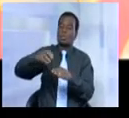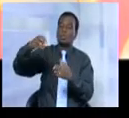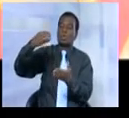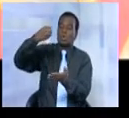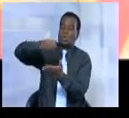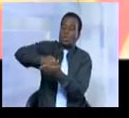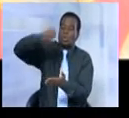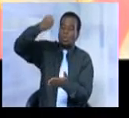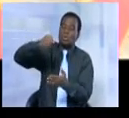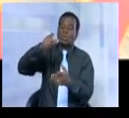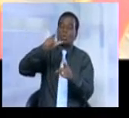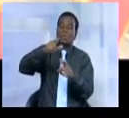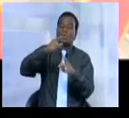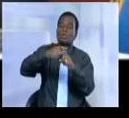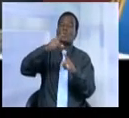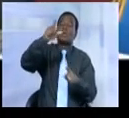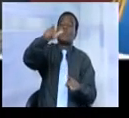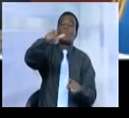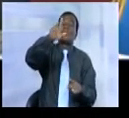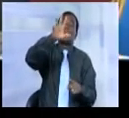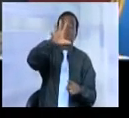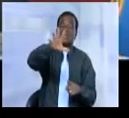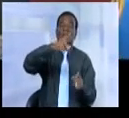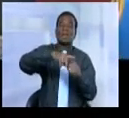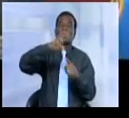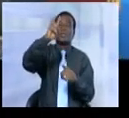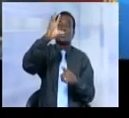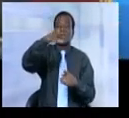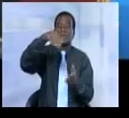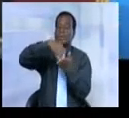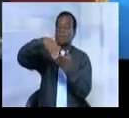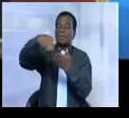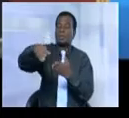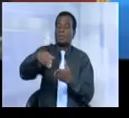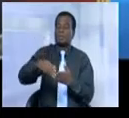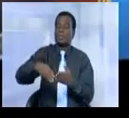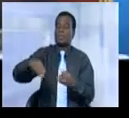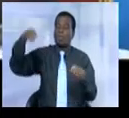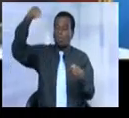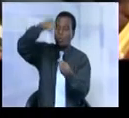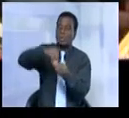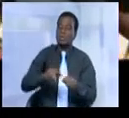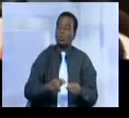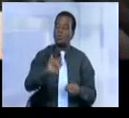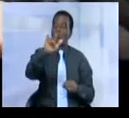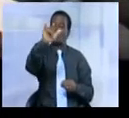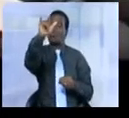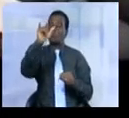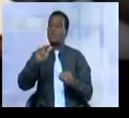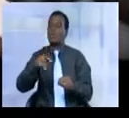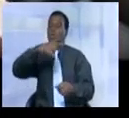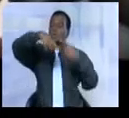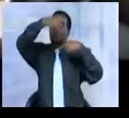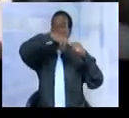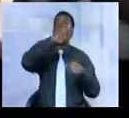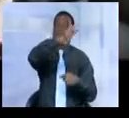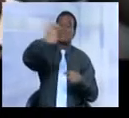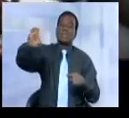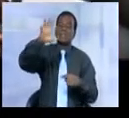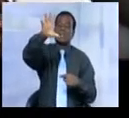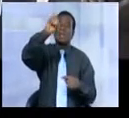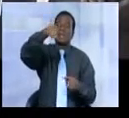à 65 milliards de francs CFA, l'accroissement des vols de 47%, le transport de 450 000 passagers